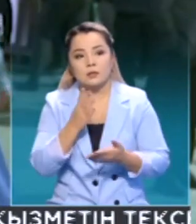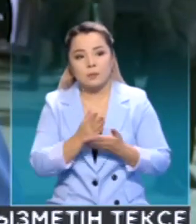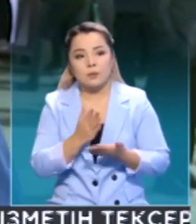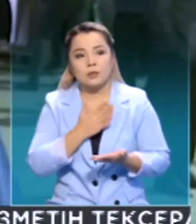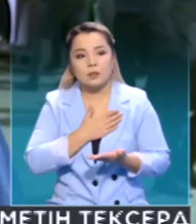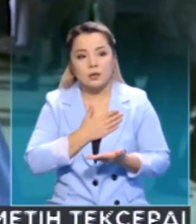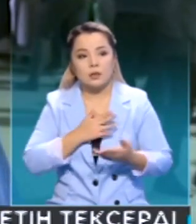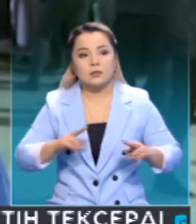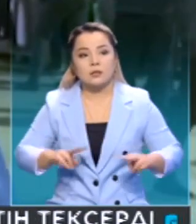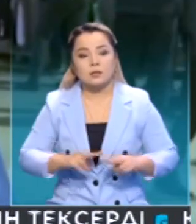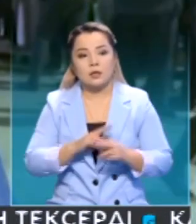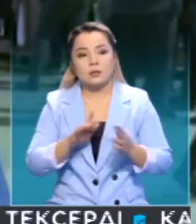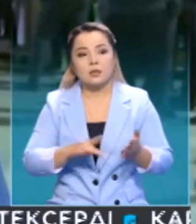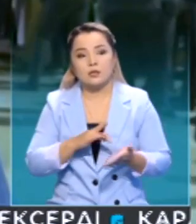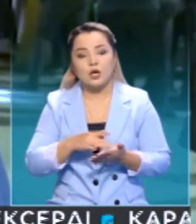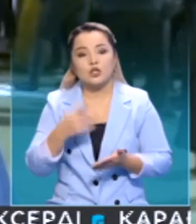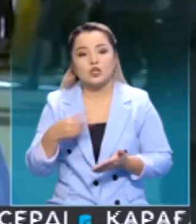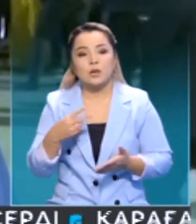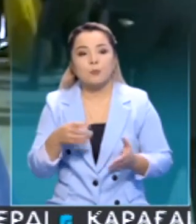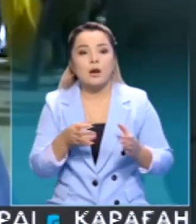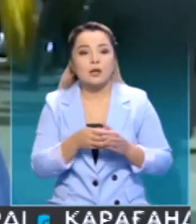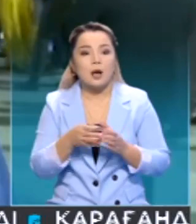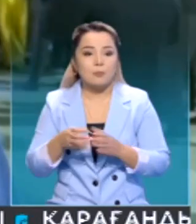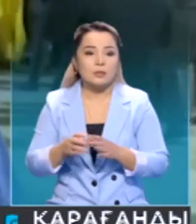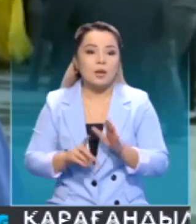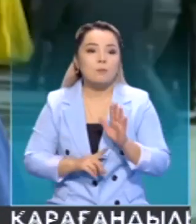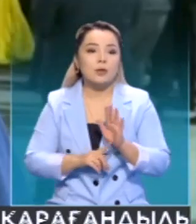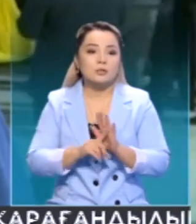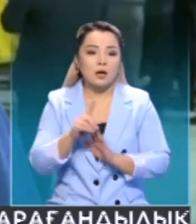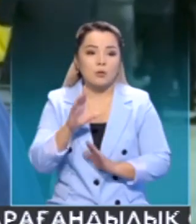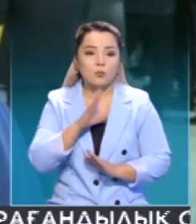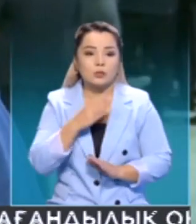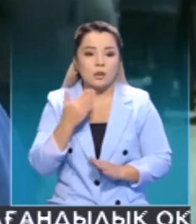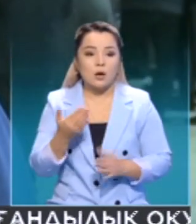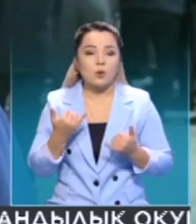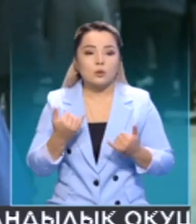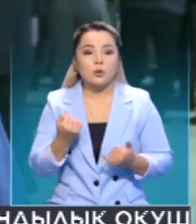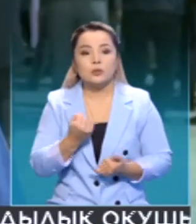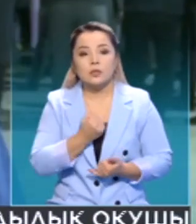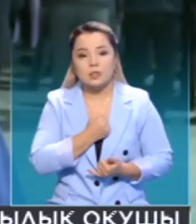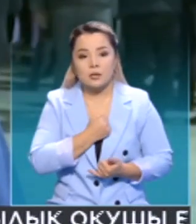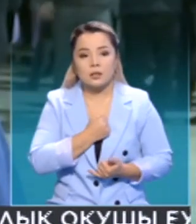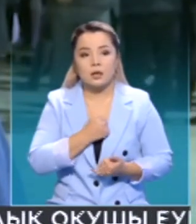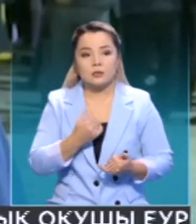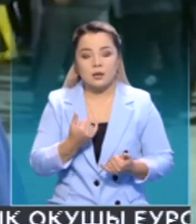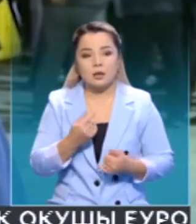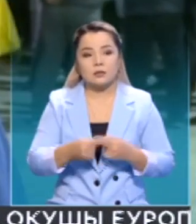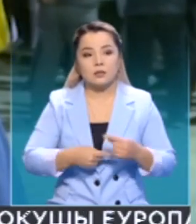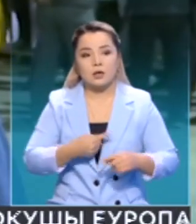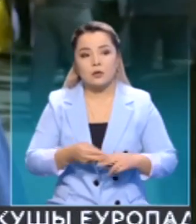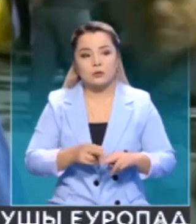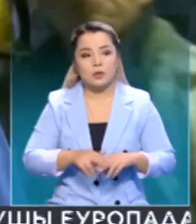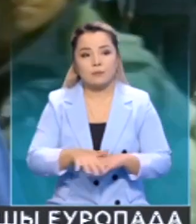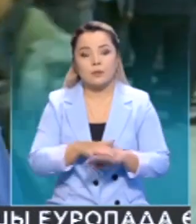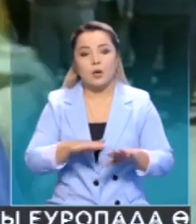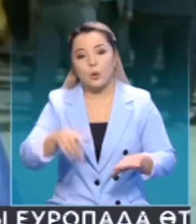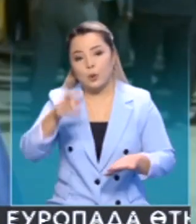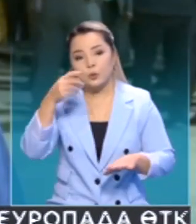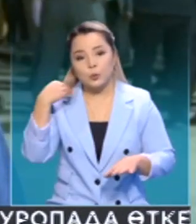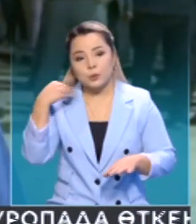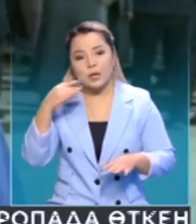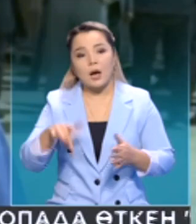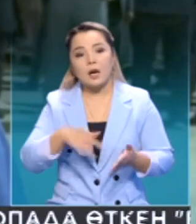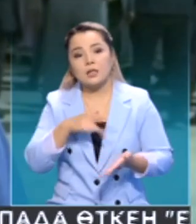тура 20 команда бастаған болатын. Өкінішке орай қазір міне ел Түріктің бесігі келі Түркістан